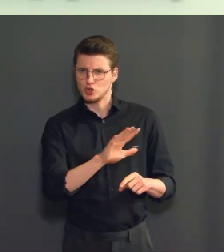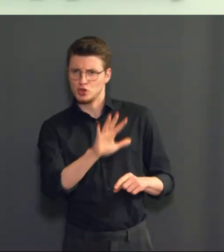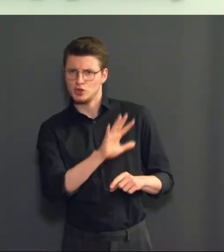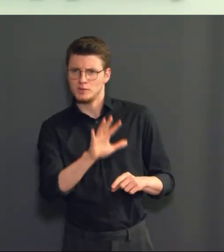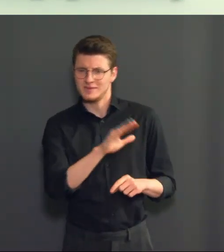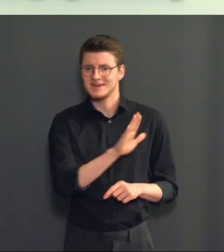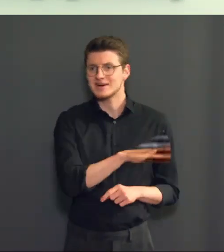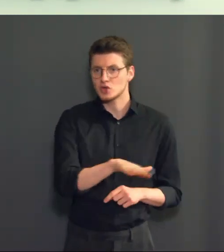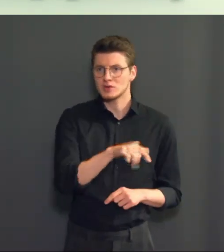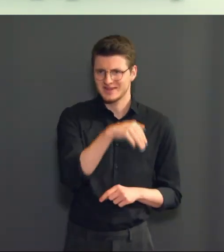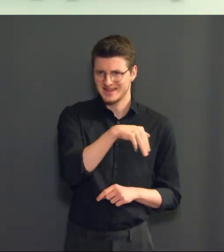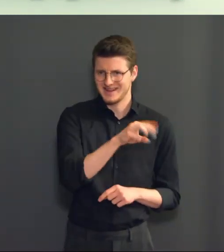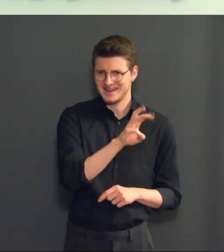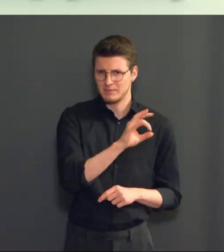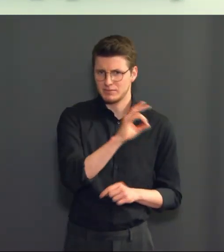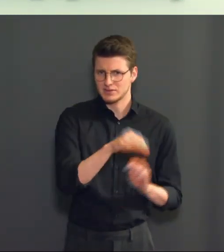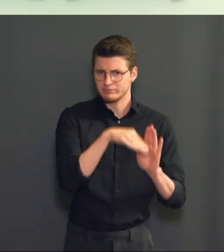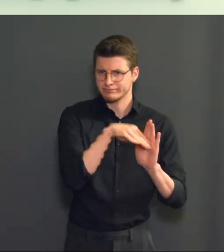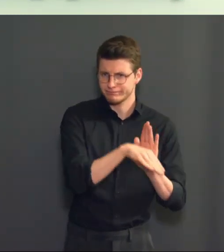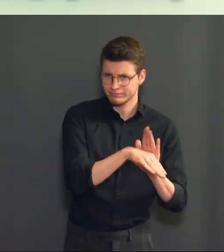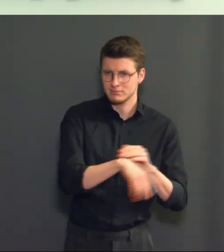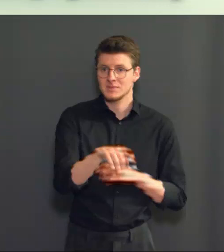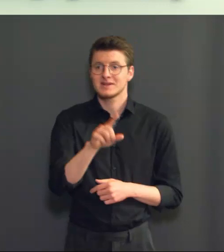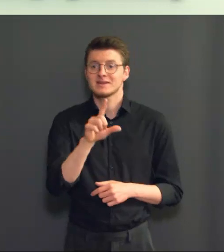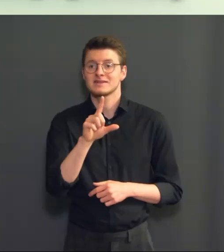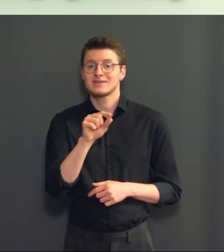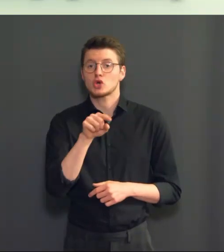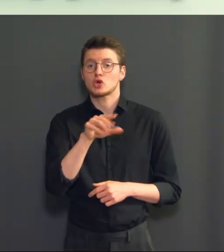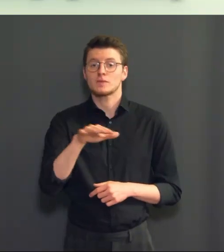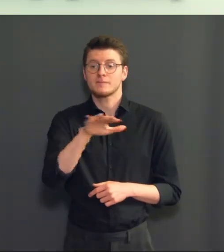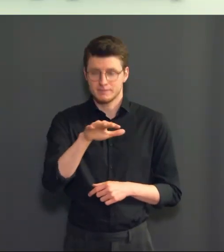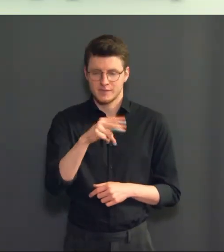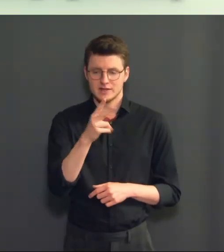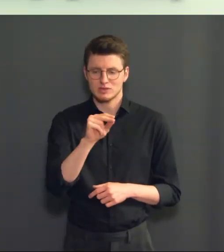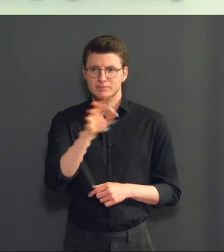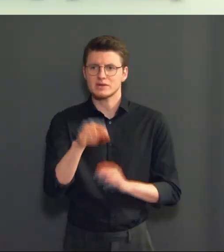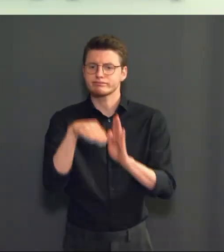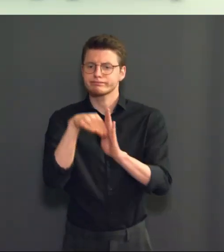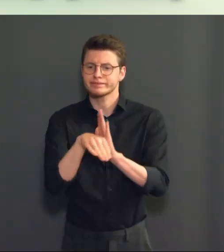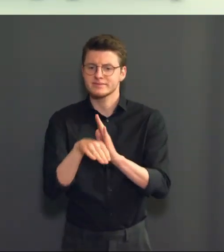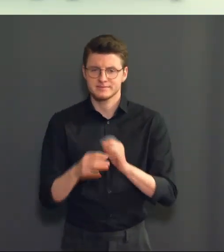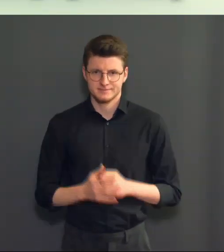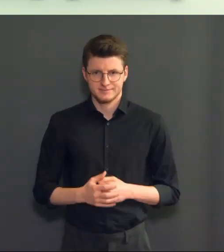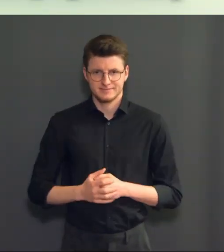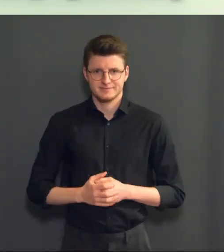respectievelijk 39% en 28% lager liggen dan vorige week.